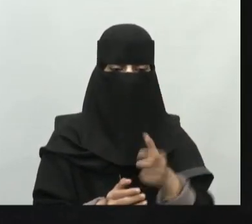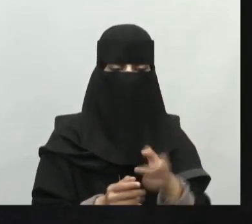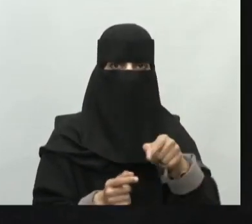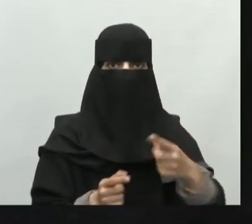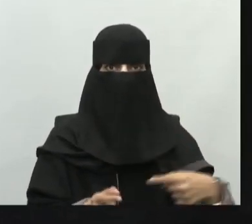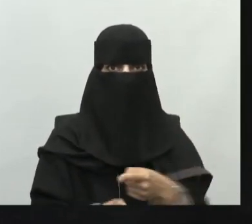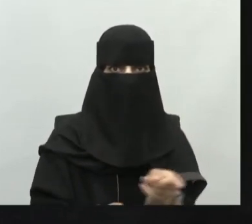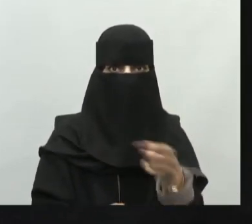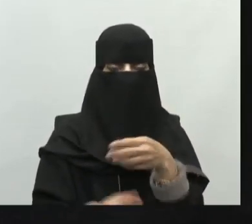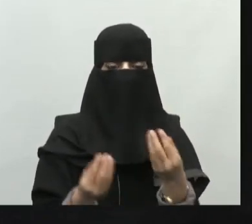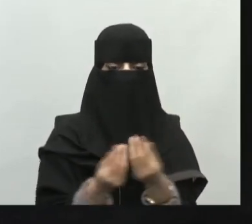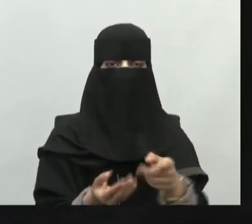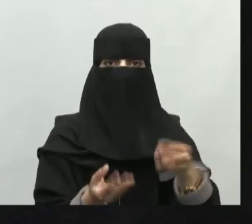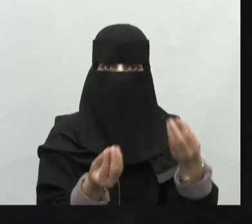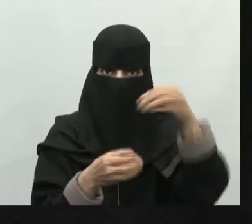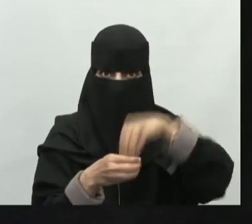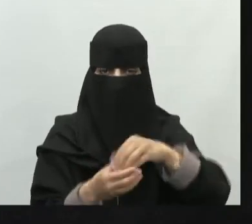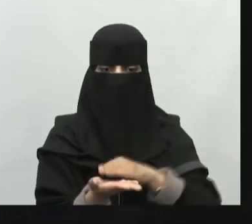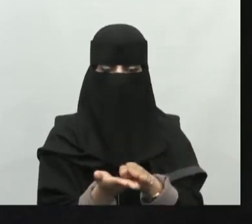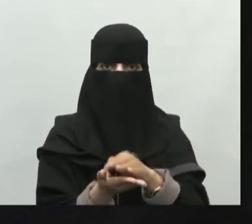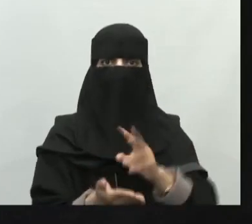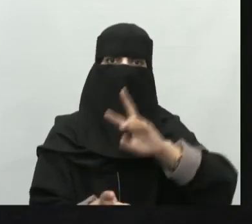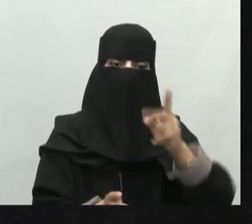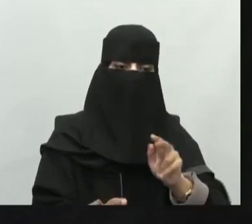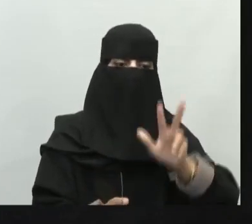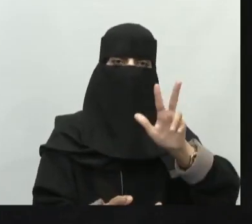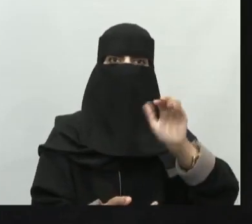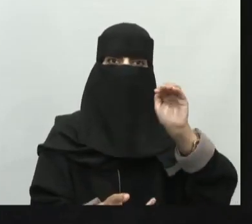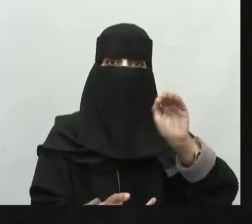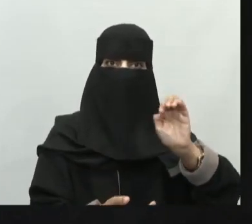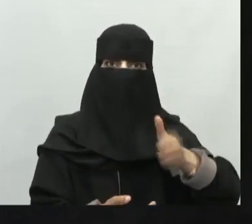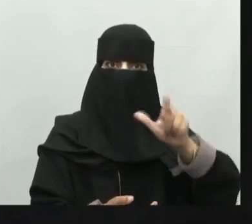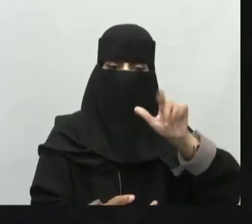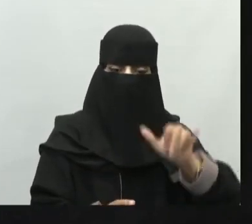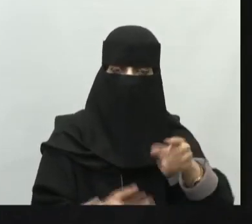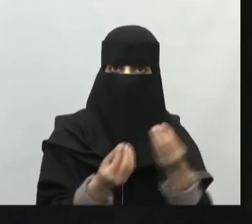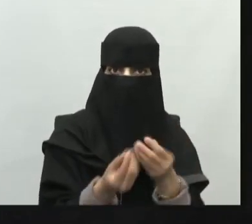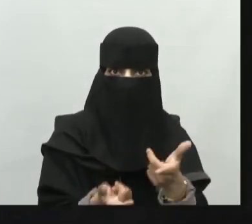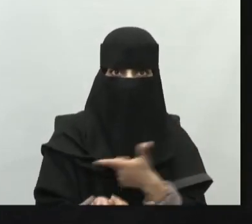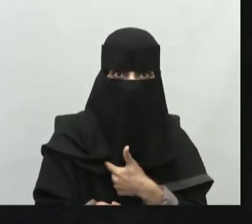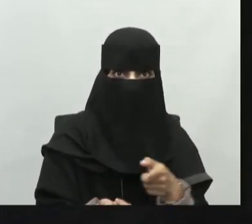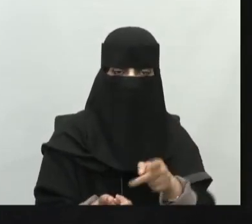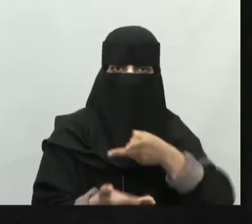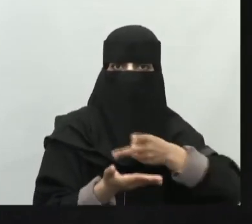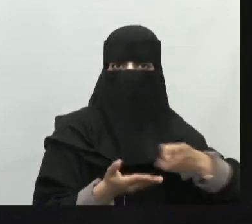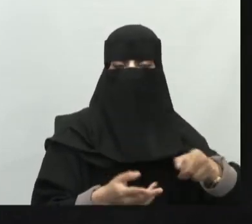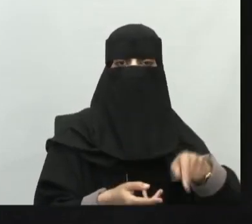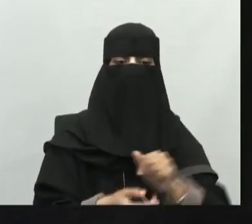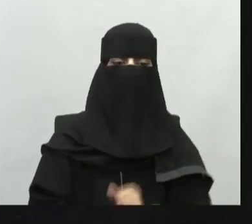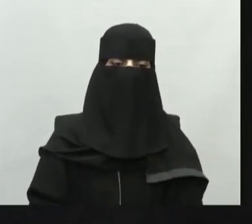يعتبر من الزواحف السحليه والسحالي يوجد لها انواع